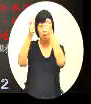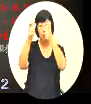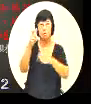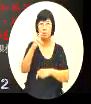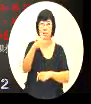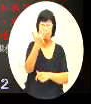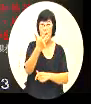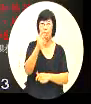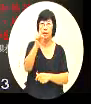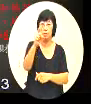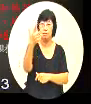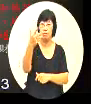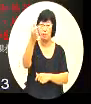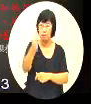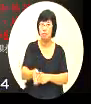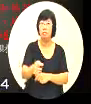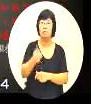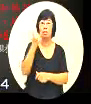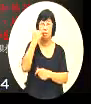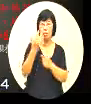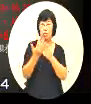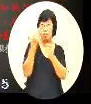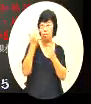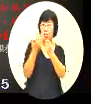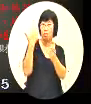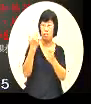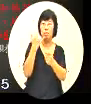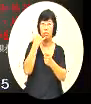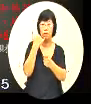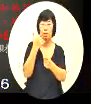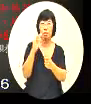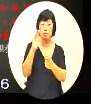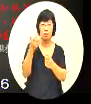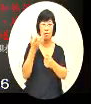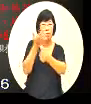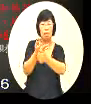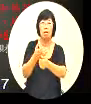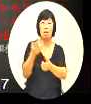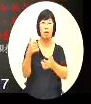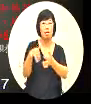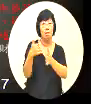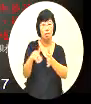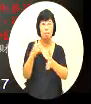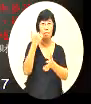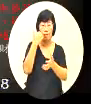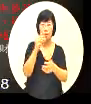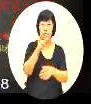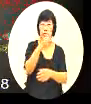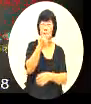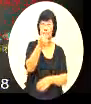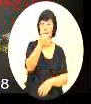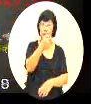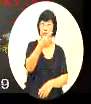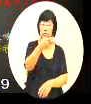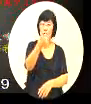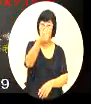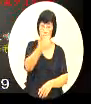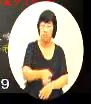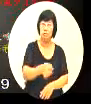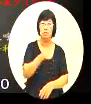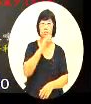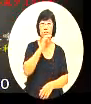818亿，过去这八年来，然后该给的没给，然后还有一个325亿等等，就是